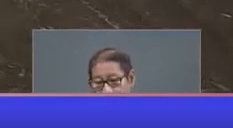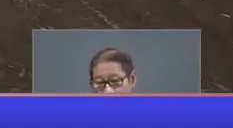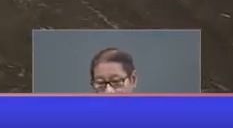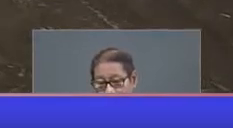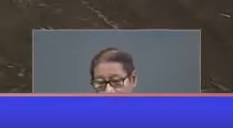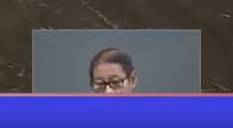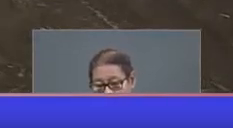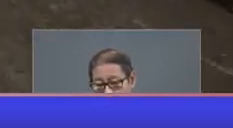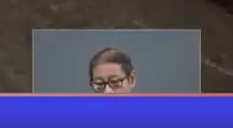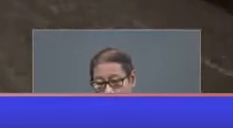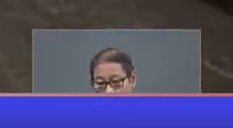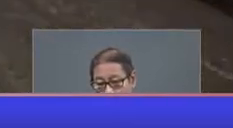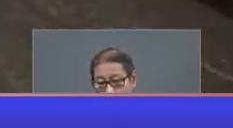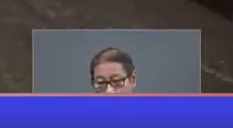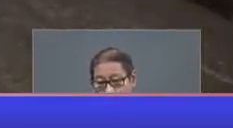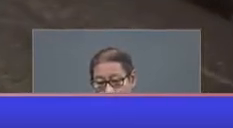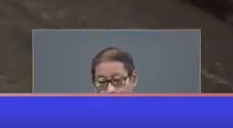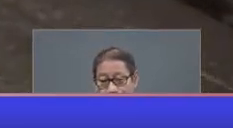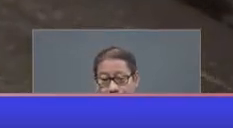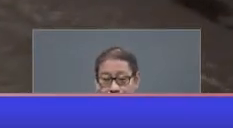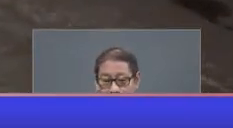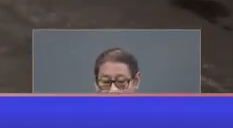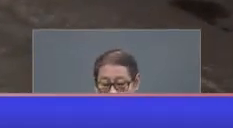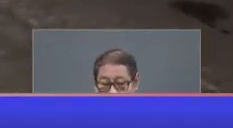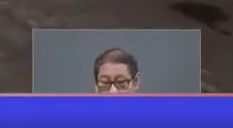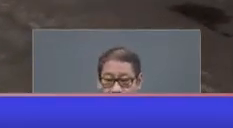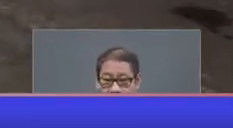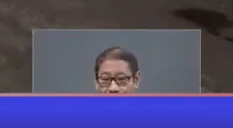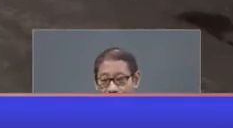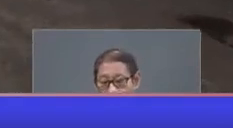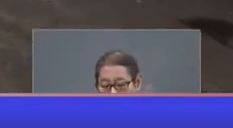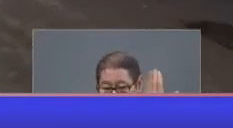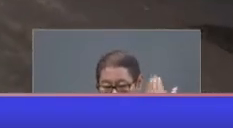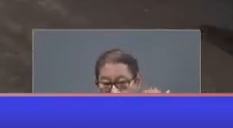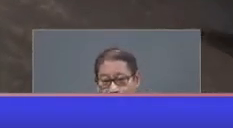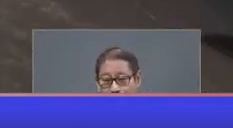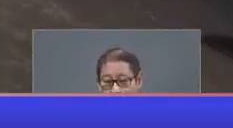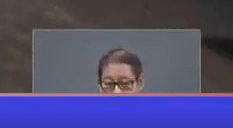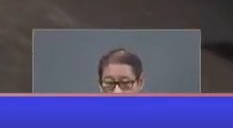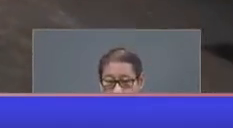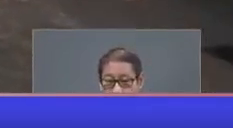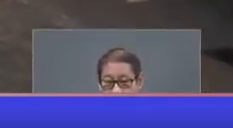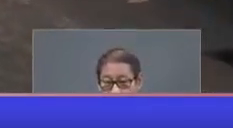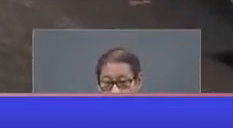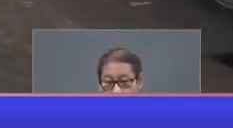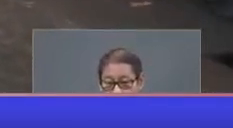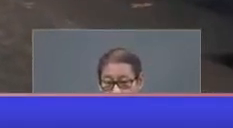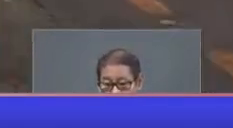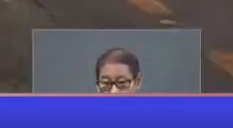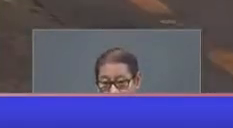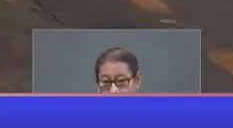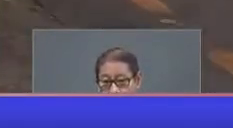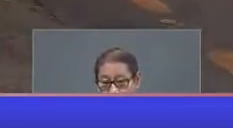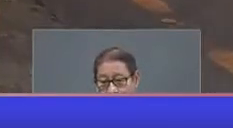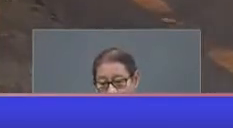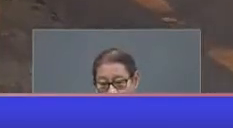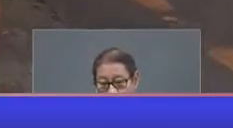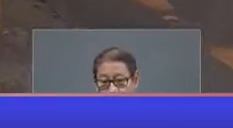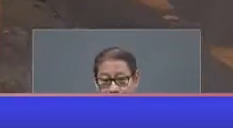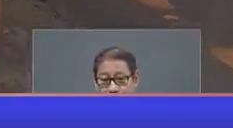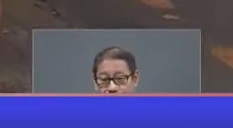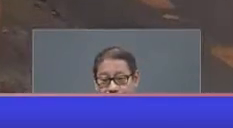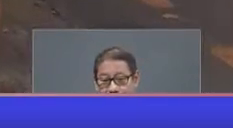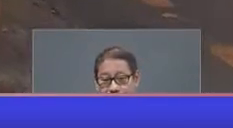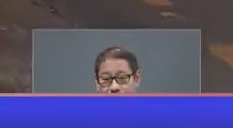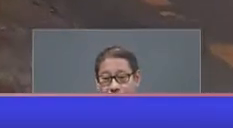เนี่ยเขามีข้อมูลเขาบอกว่าสถานการณ์ผลผลิตทุเรียนไทยในภาคตะวันออกที่เติบโตต่อเนื่องเนี่ยตอนนี้นะคะมาดูราคากัน